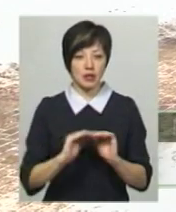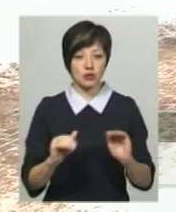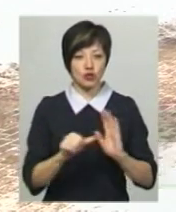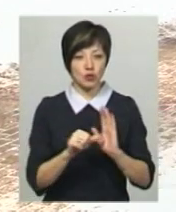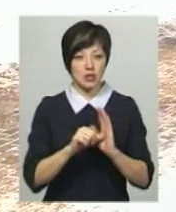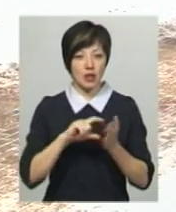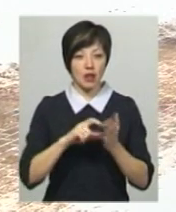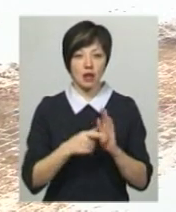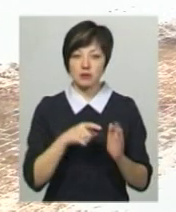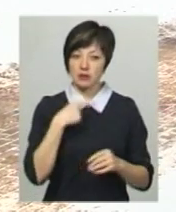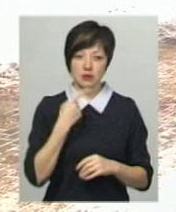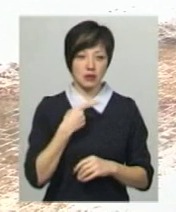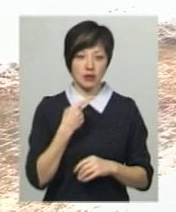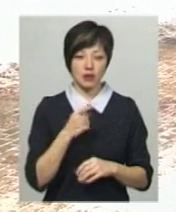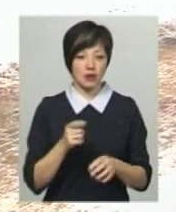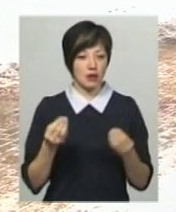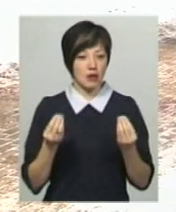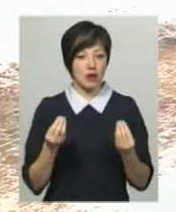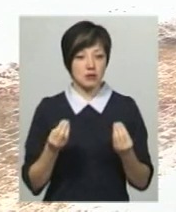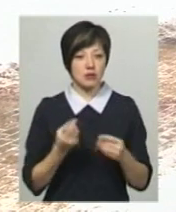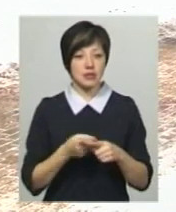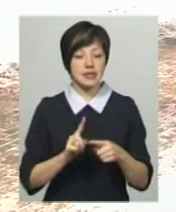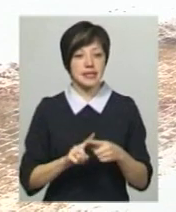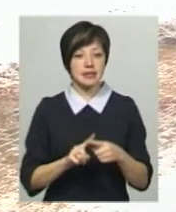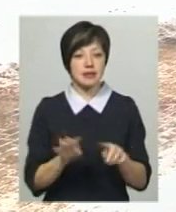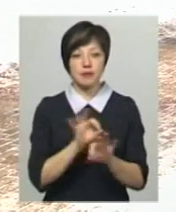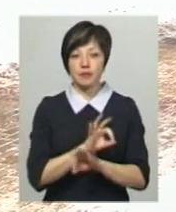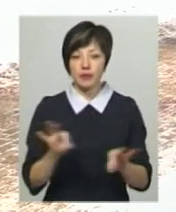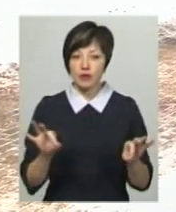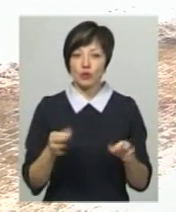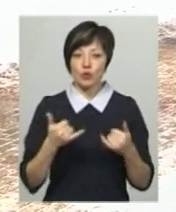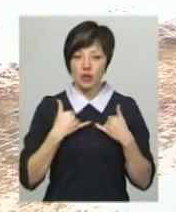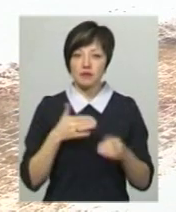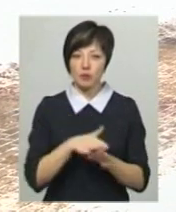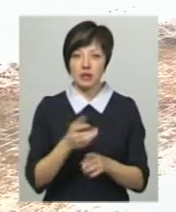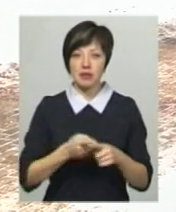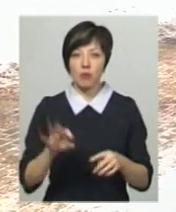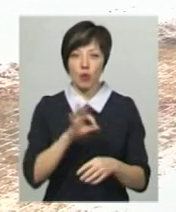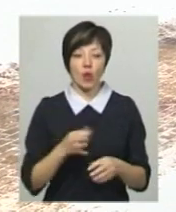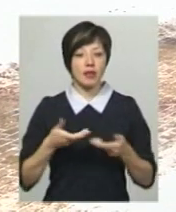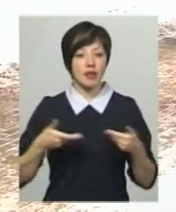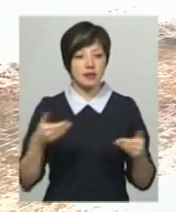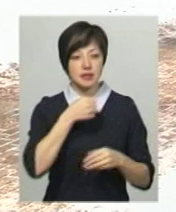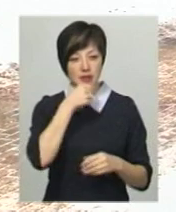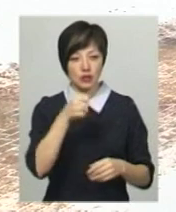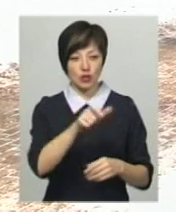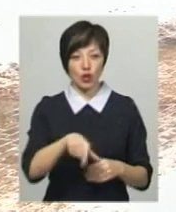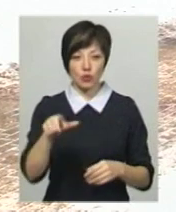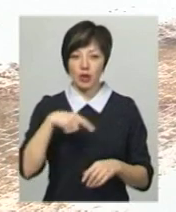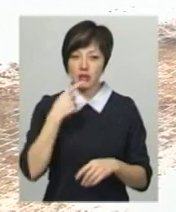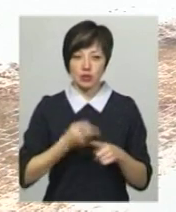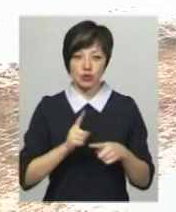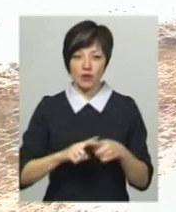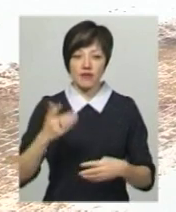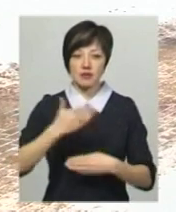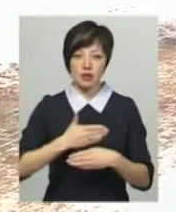6 клас, вони казали, класно, те, що в нас відбувається, це про нас. Старші люди казали, що